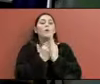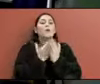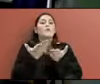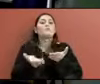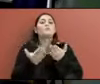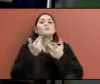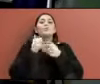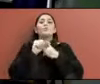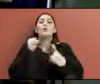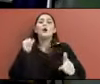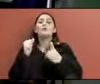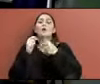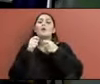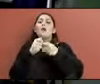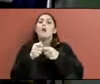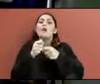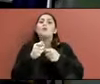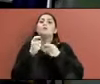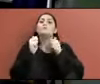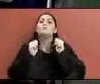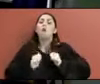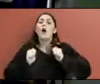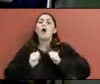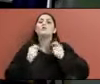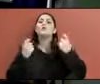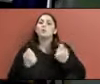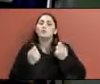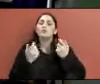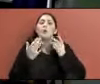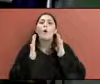eğitimden ders çalışıyorlar. Yalnız